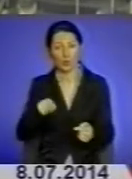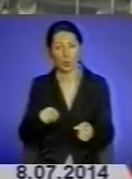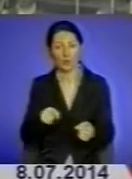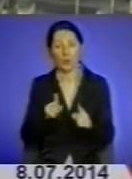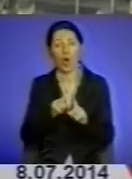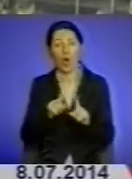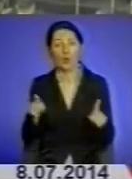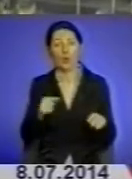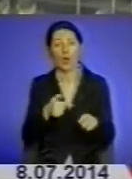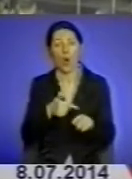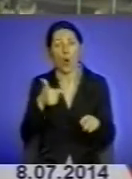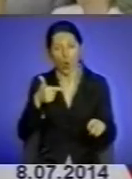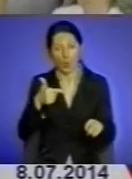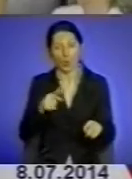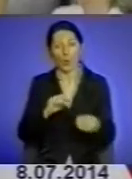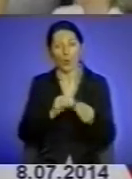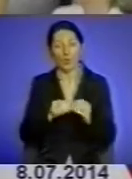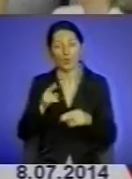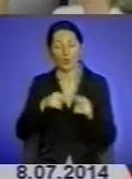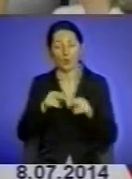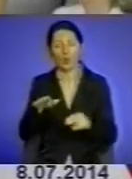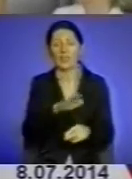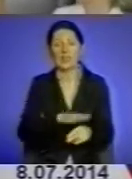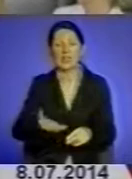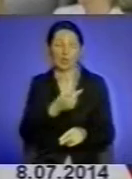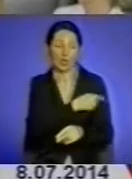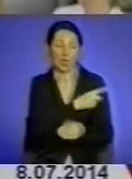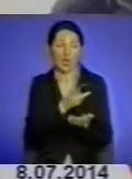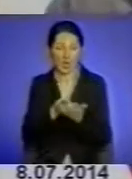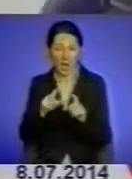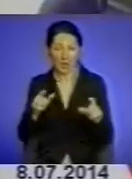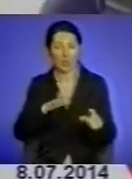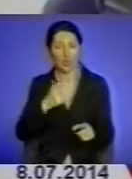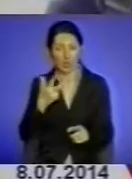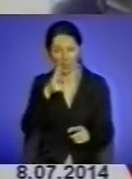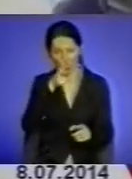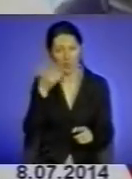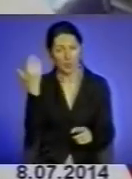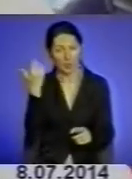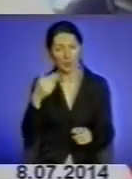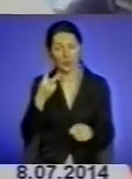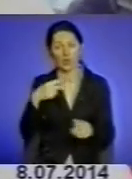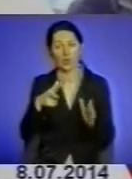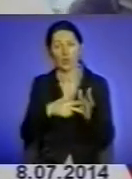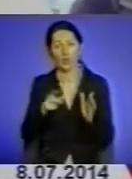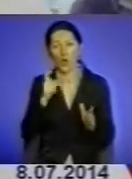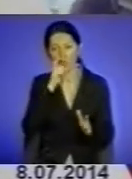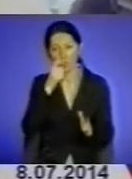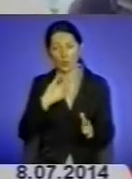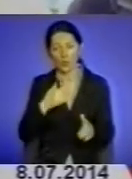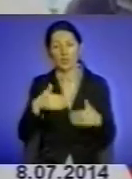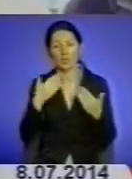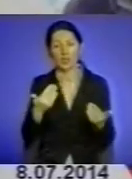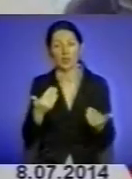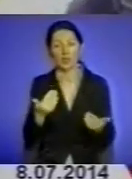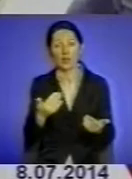гостро проблема забудови території лікарні постала ще 3 місяці тому. 22 квітня на мене звернення. Чи ви не знайдете можливості? У мене є